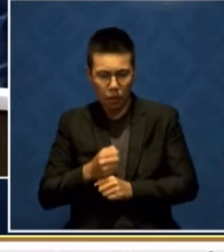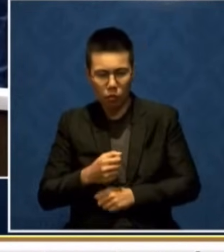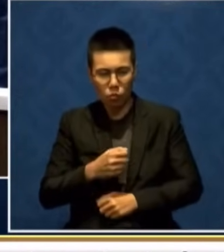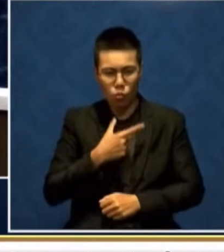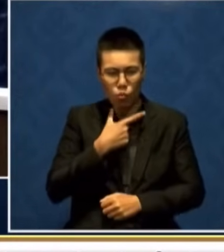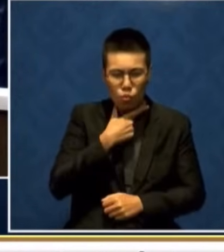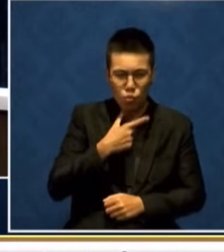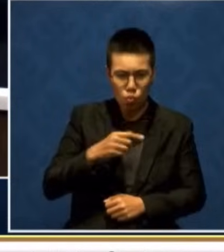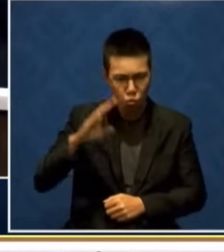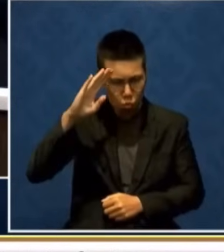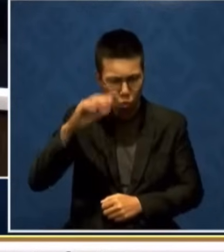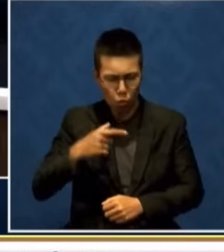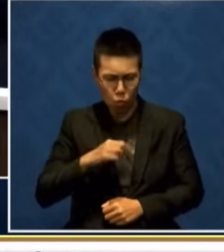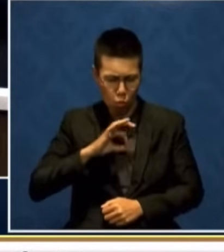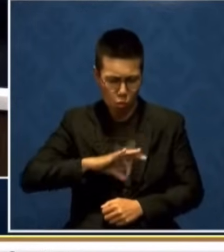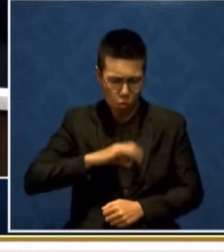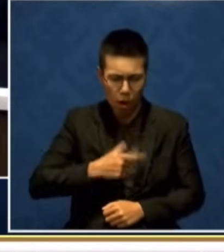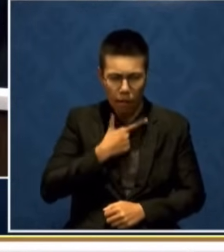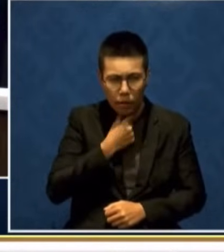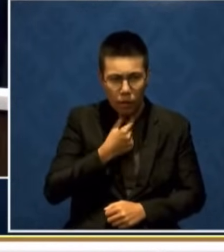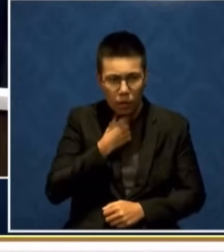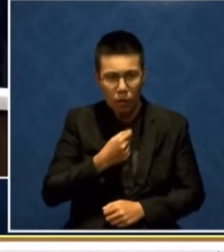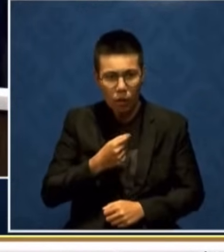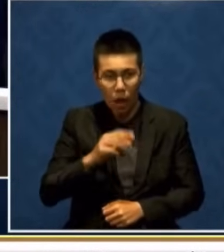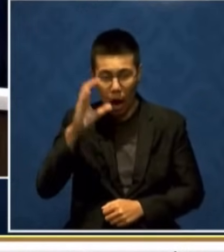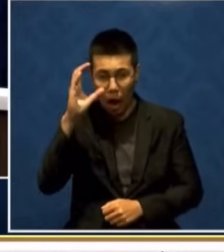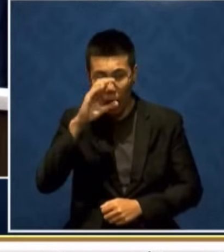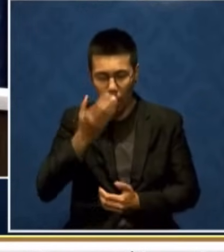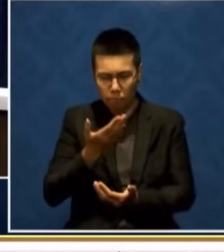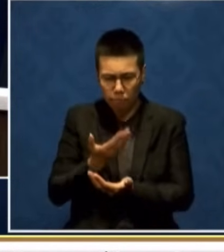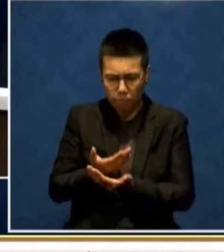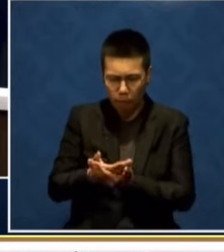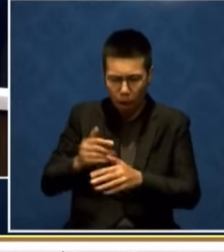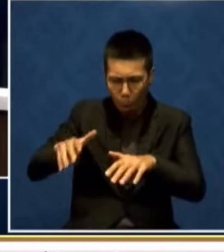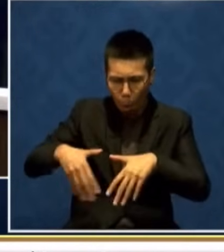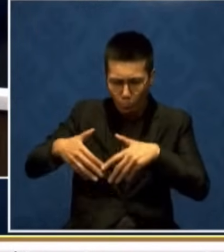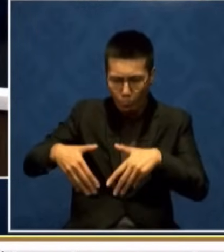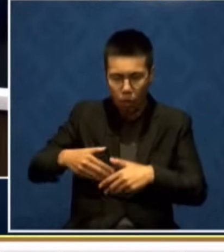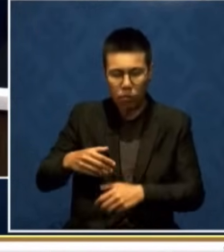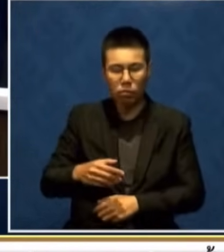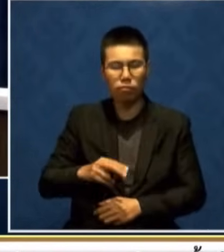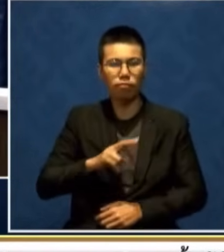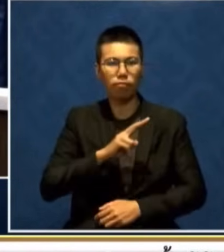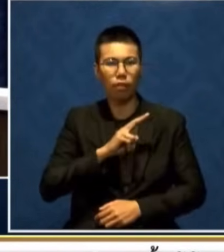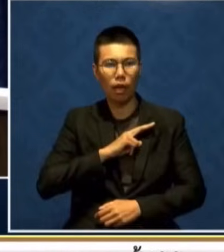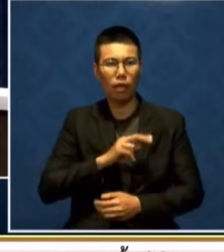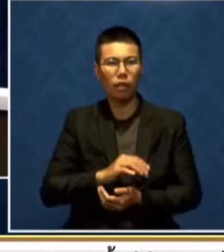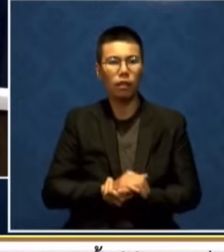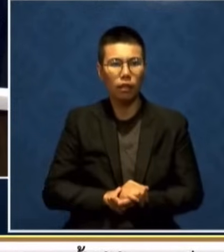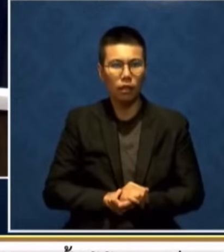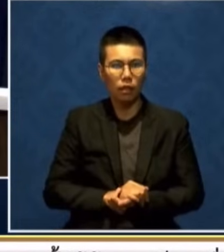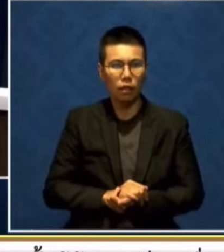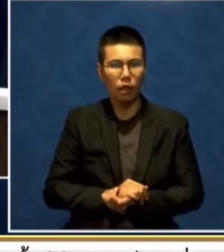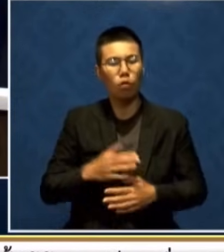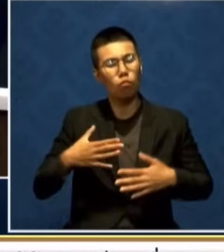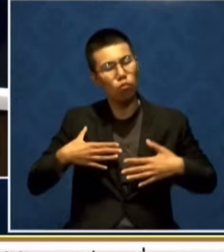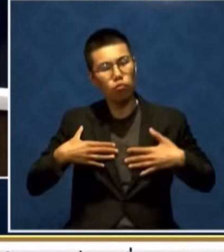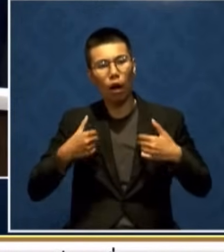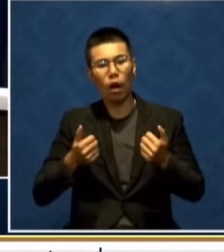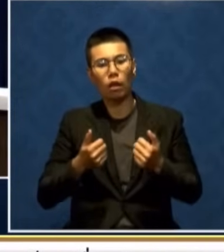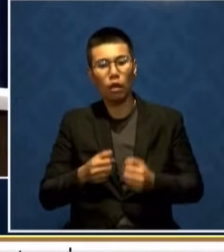อย่าทำให้ตำรวจต้องไปหาเงินเองเพื่อความอิ่มท้องและความสุขสบายของ